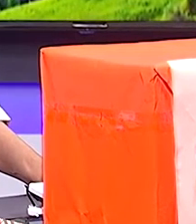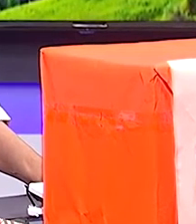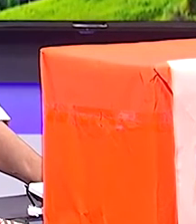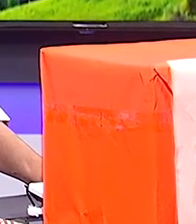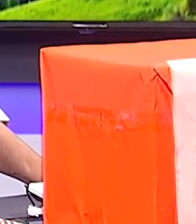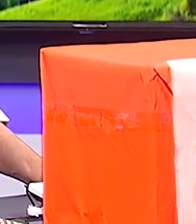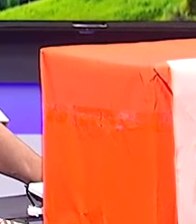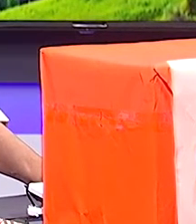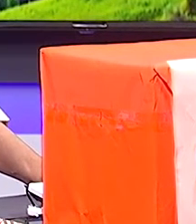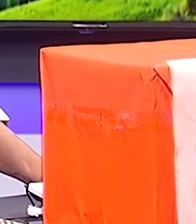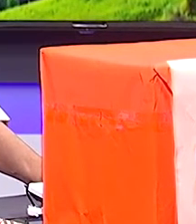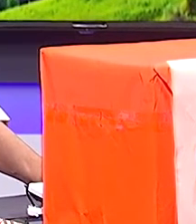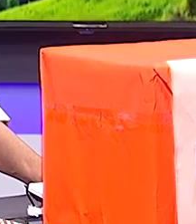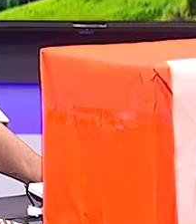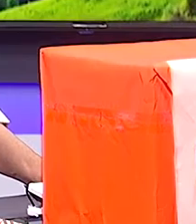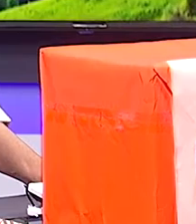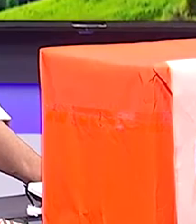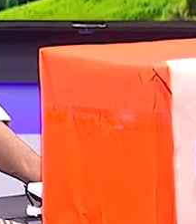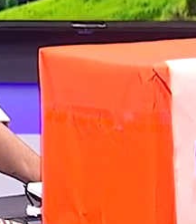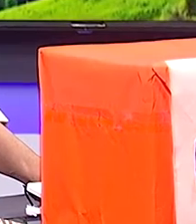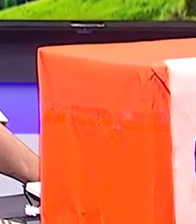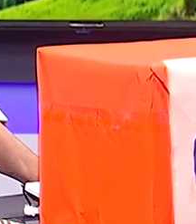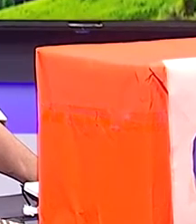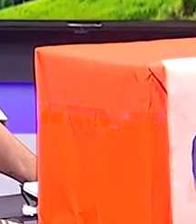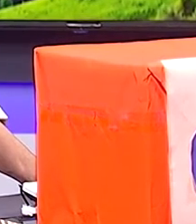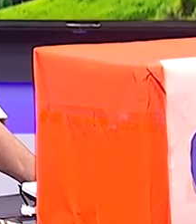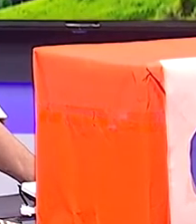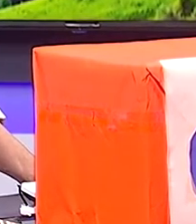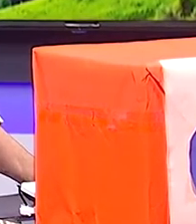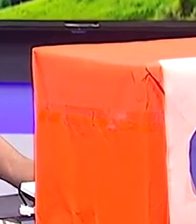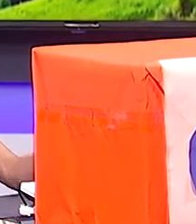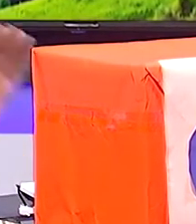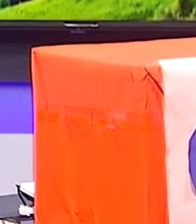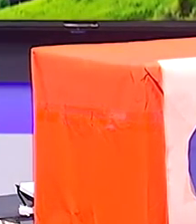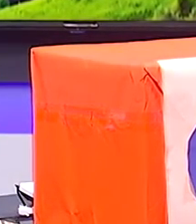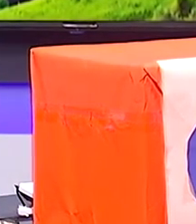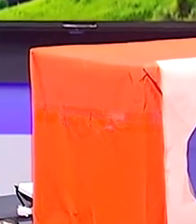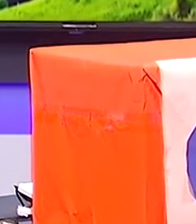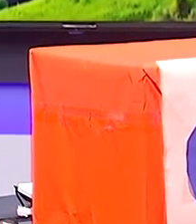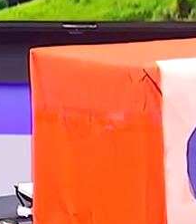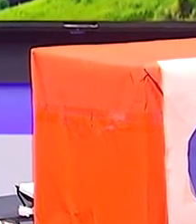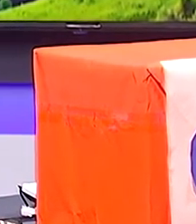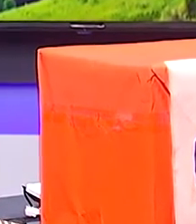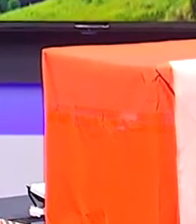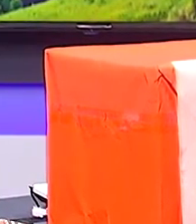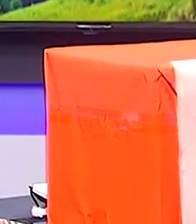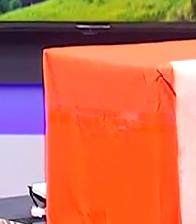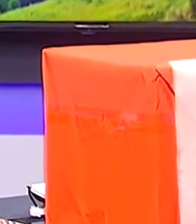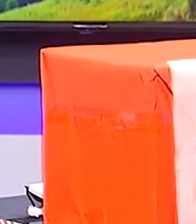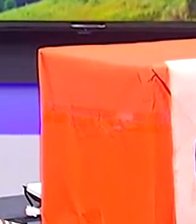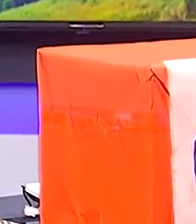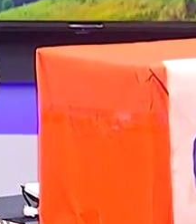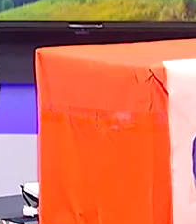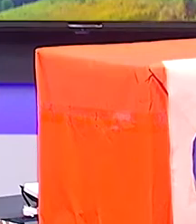sana adik-adik dan murid-murid dapat belajar cara untuk membuat batu seremban. Okey, hari ini ayat tunggal yang